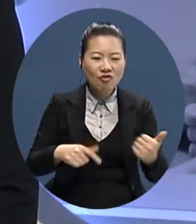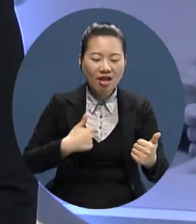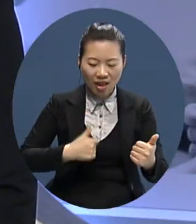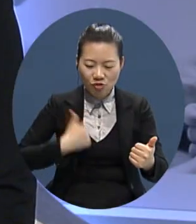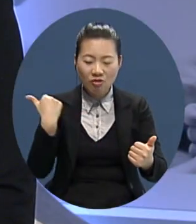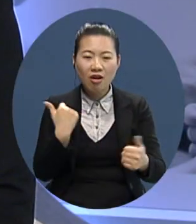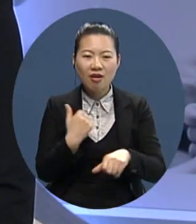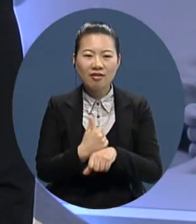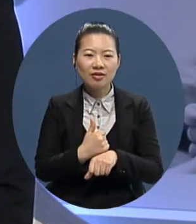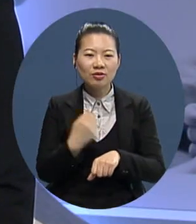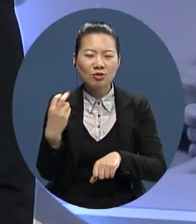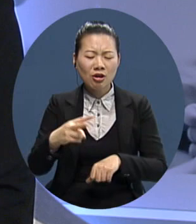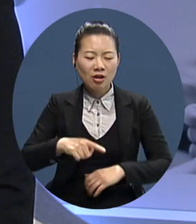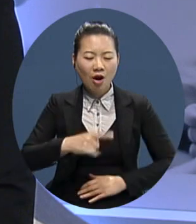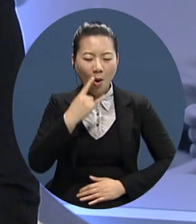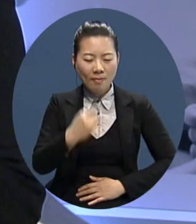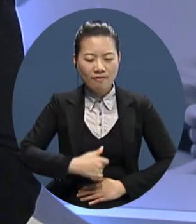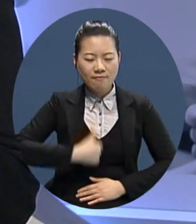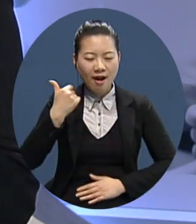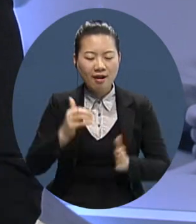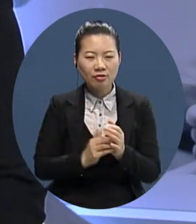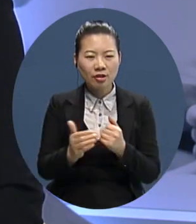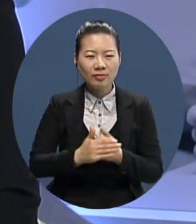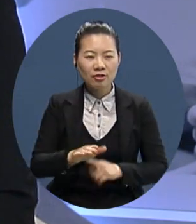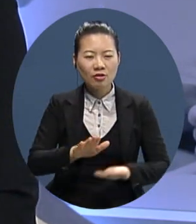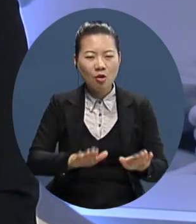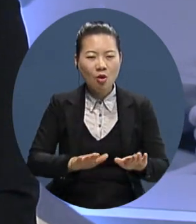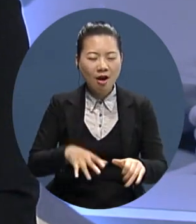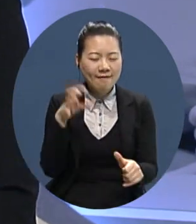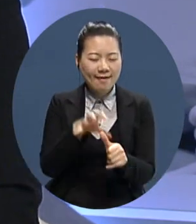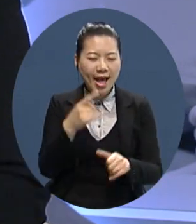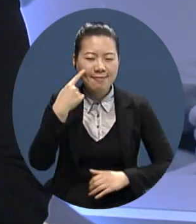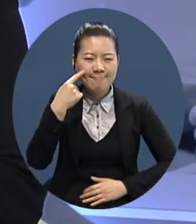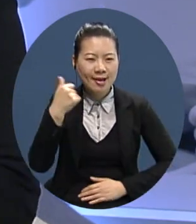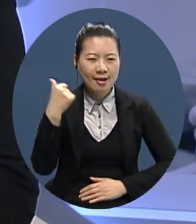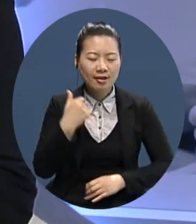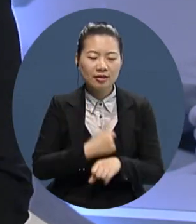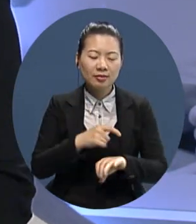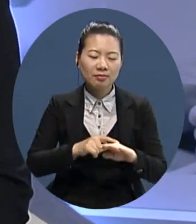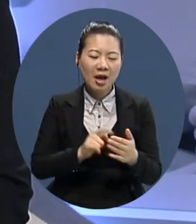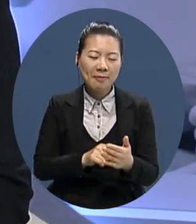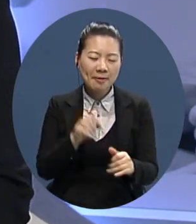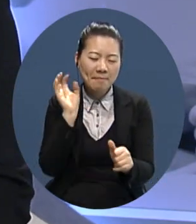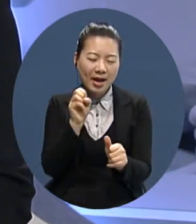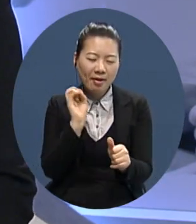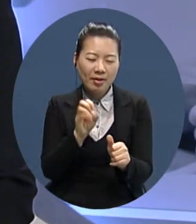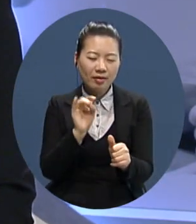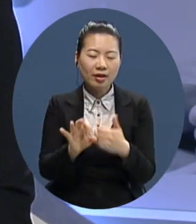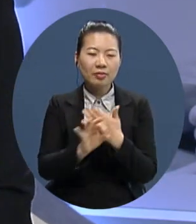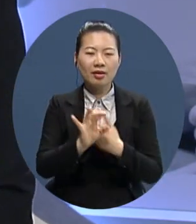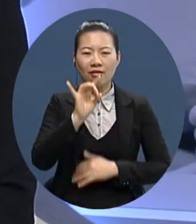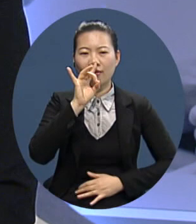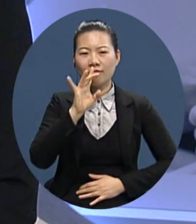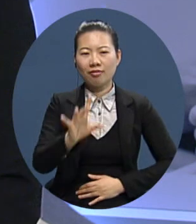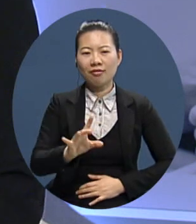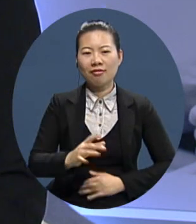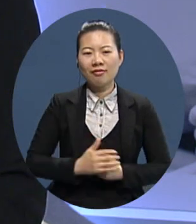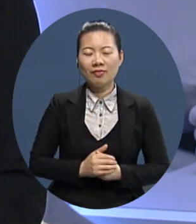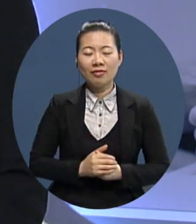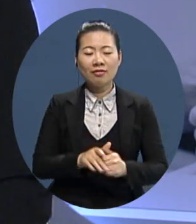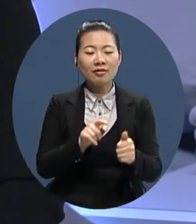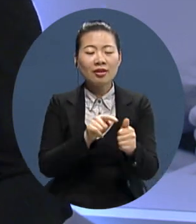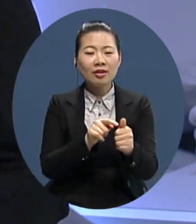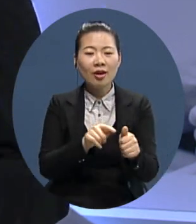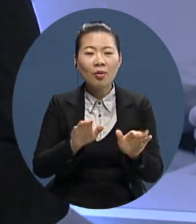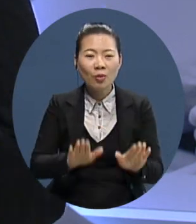죽었다 내지는 너 엄마 화나게 했으니까 너 정말 오늘 혼좀 놔봐라 이런 마음으로 하시면 절대 안 된다는 거죠. 그래서 네가